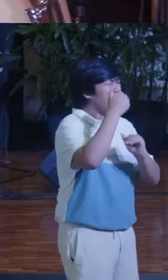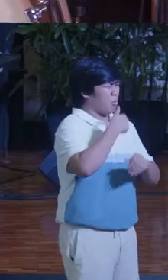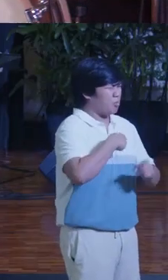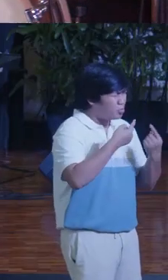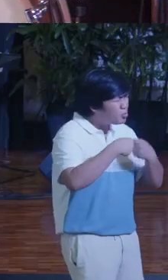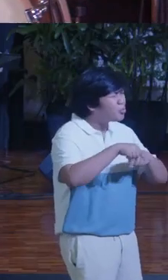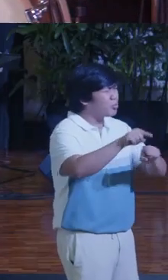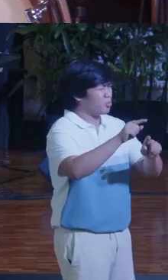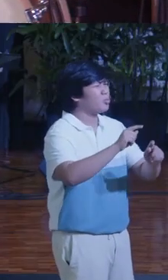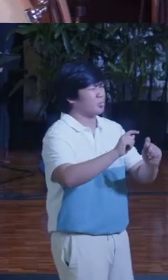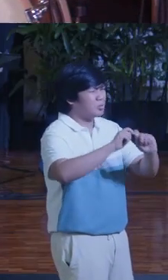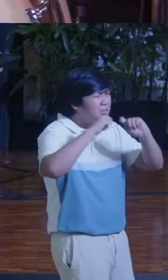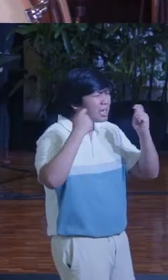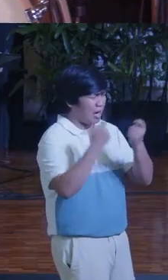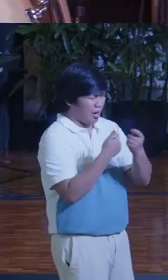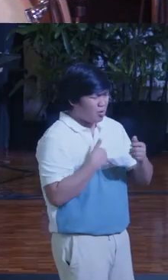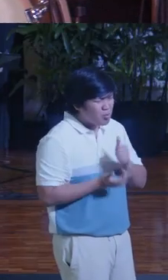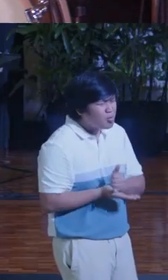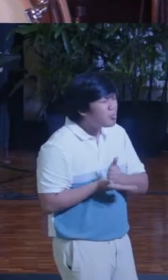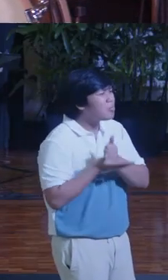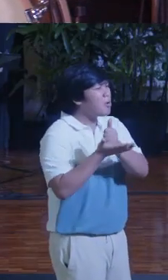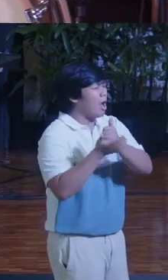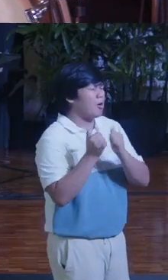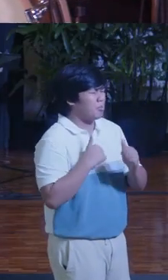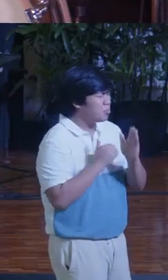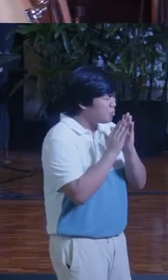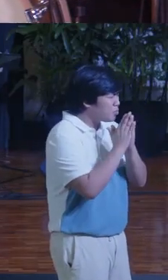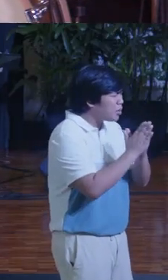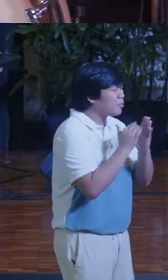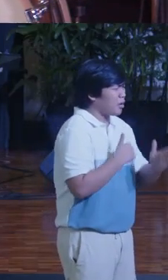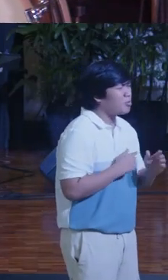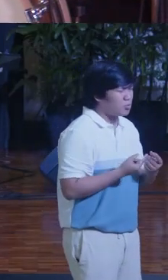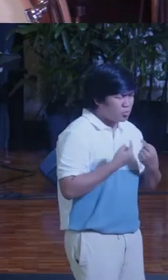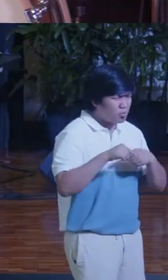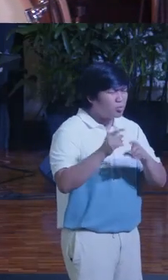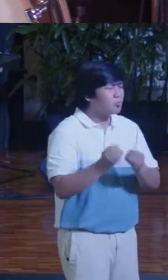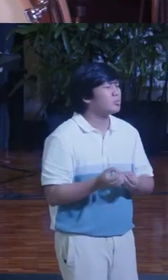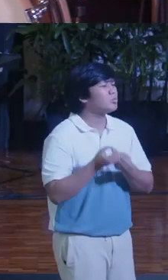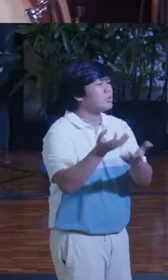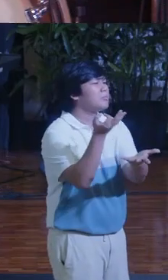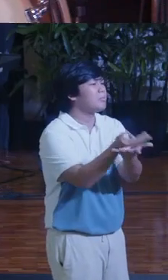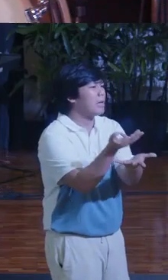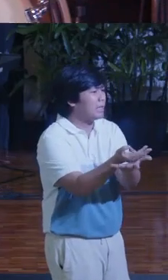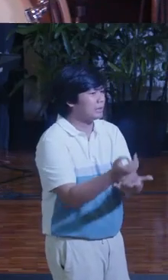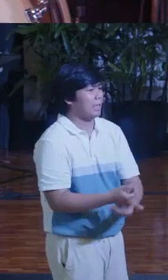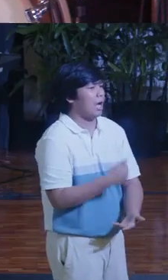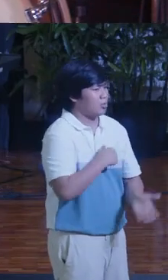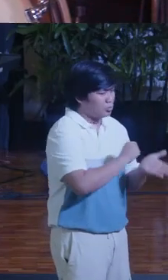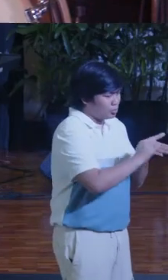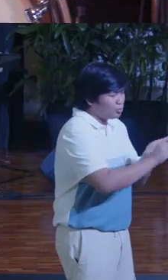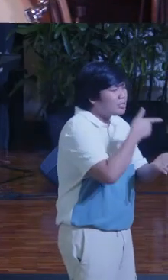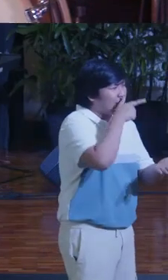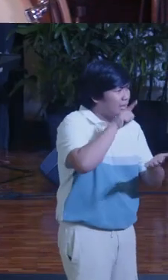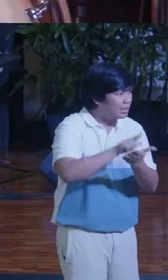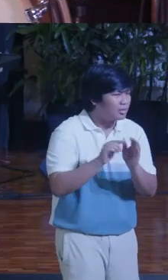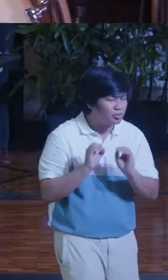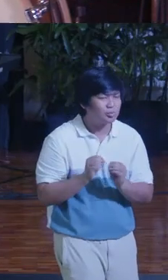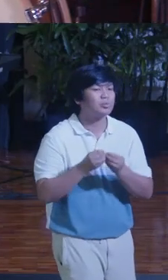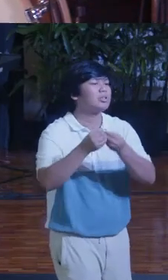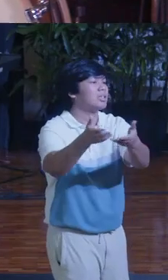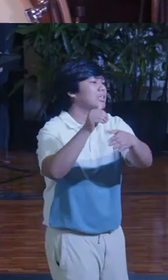Tutulong na lang ako, magpipray ako, magbibigay ako. Susulatan ko siya ng encouraging